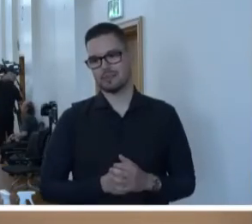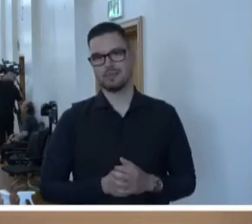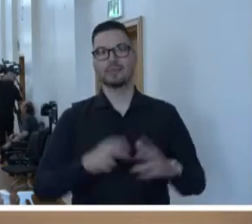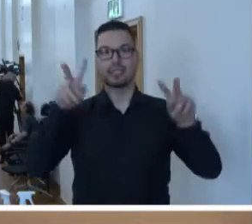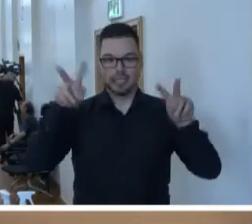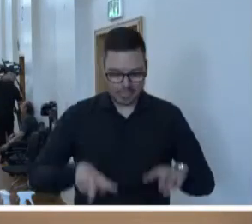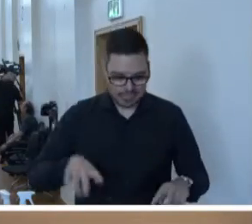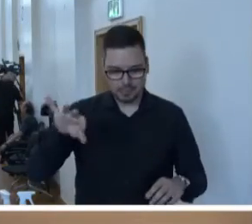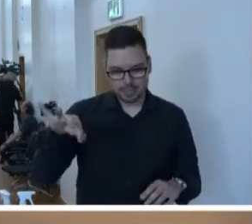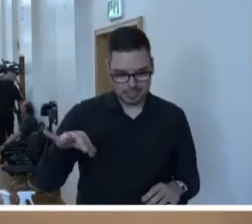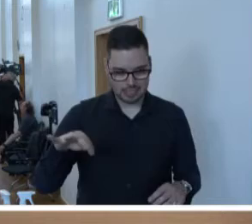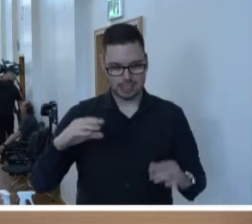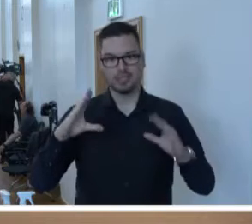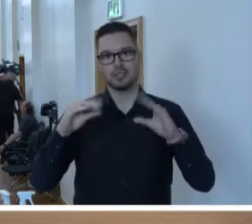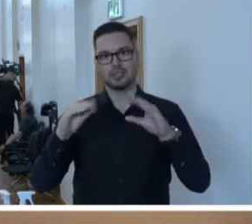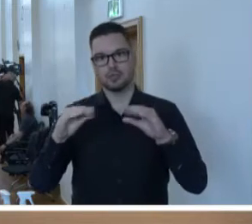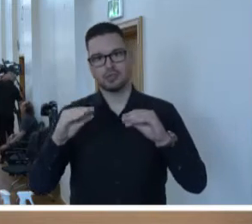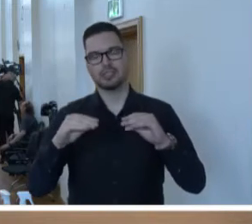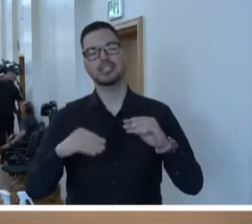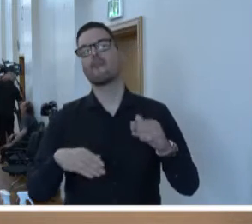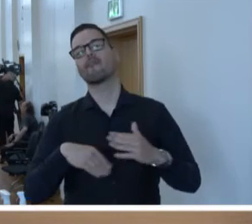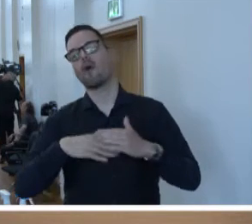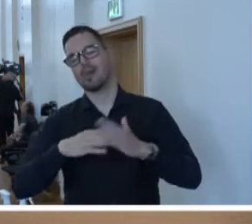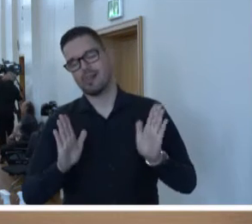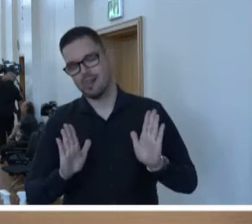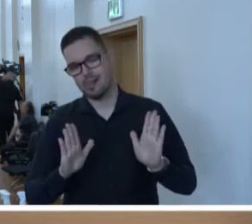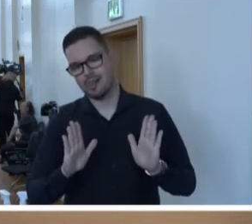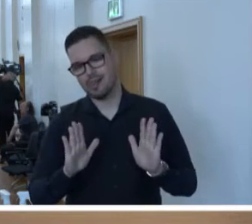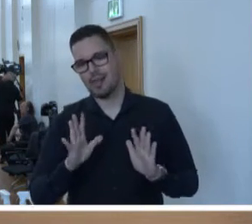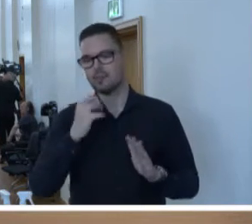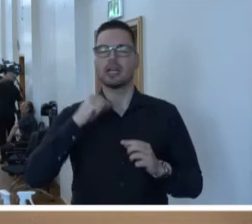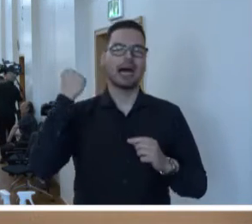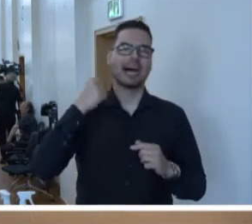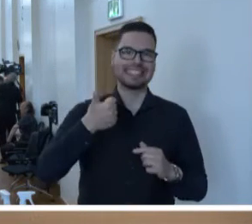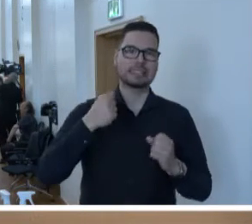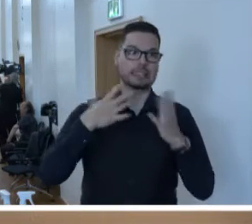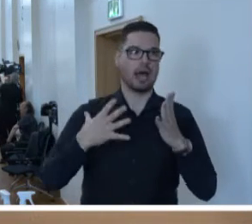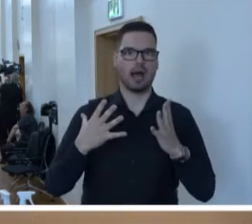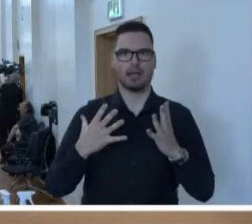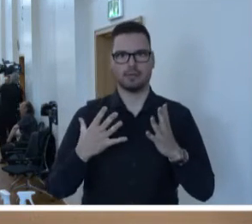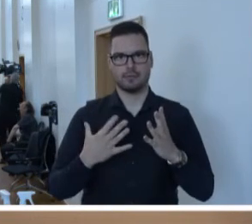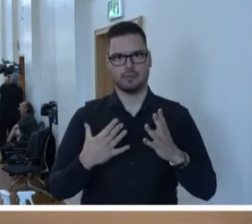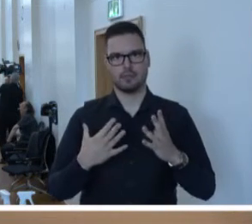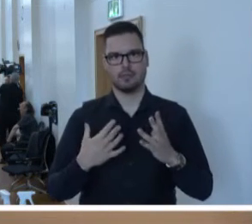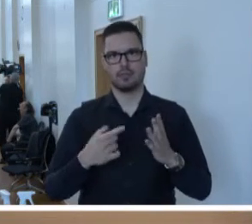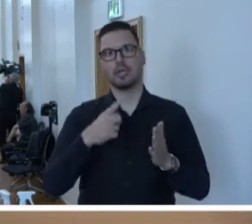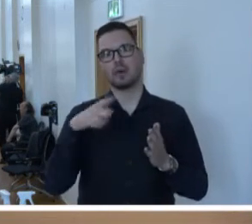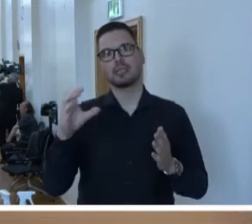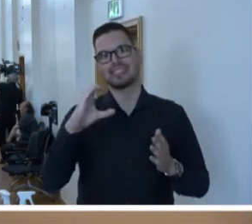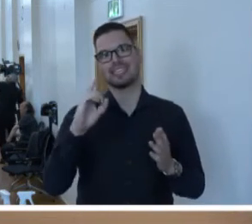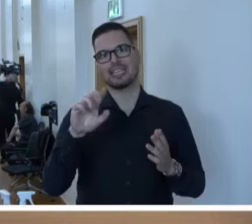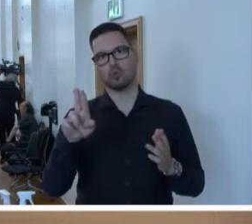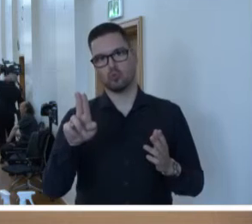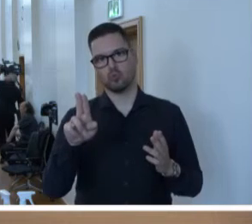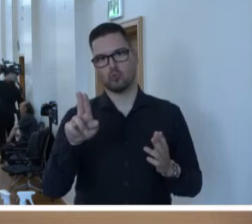Sehr geehrte Präsidentin, die nutze ich natürlich nicht ganz. Ich möchte nur noch mal, glaube ich, eins klarstellen. Die Abgeordnete der CDU